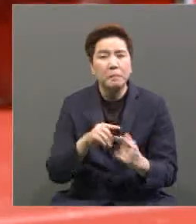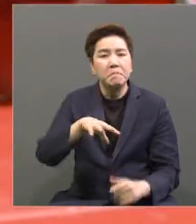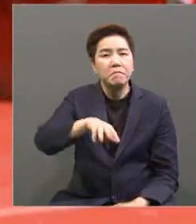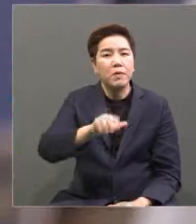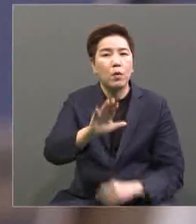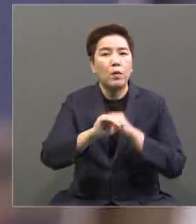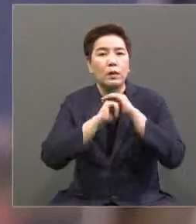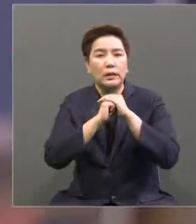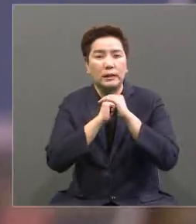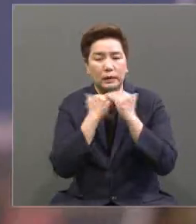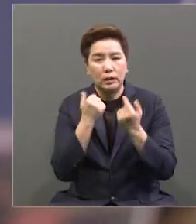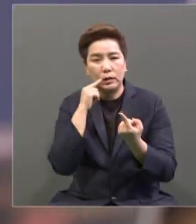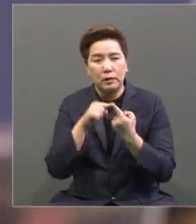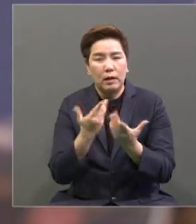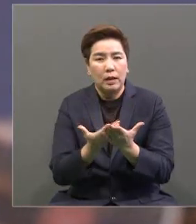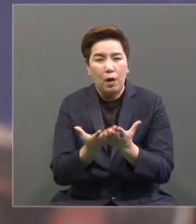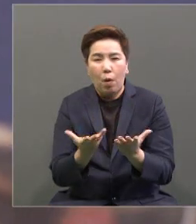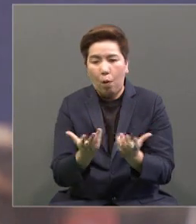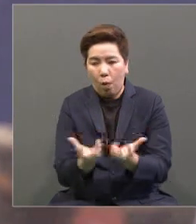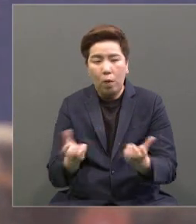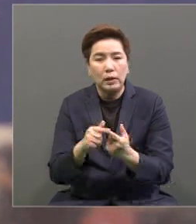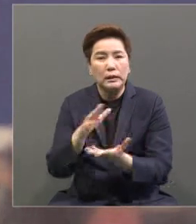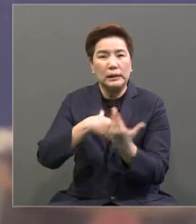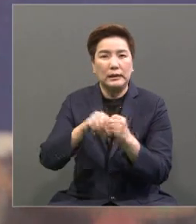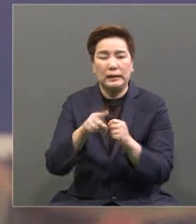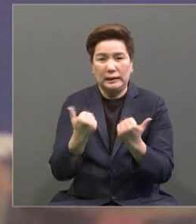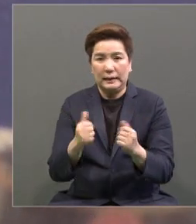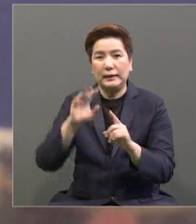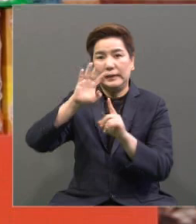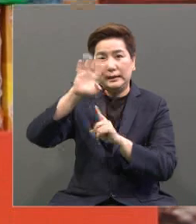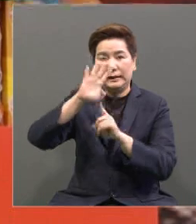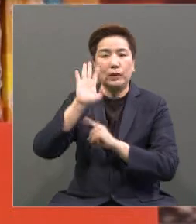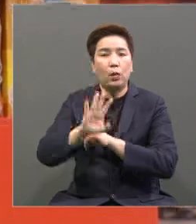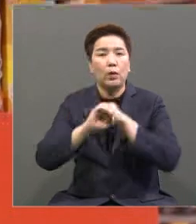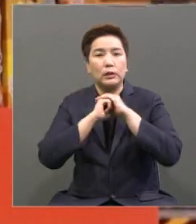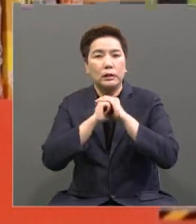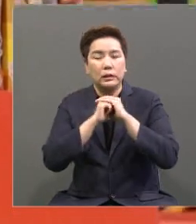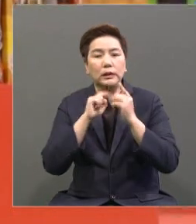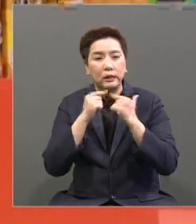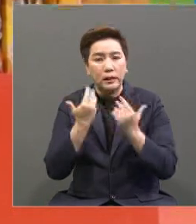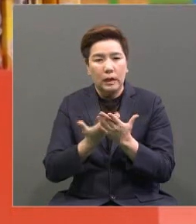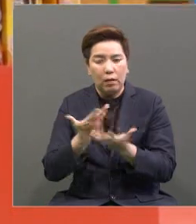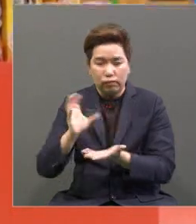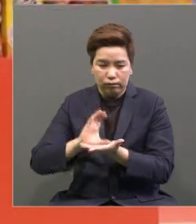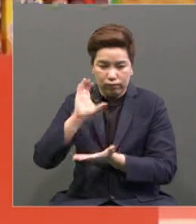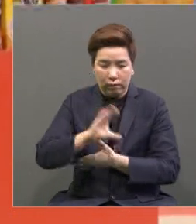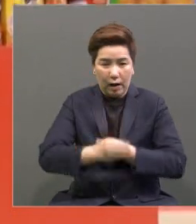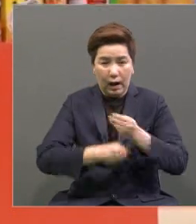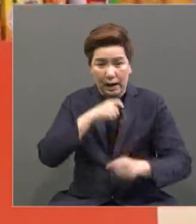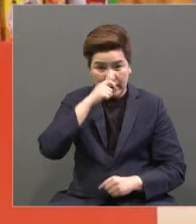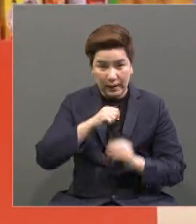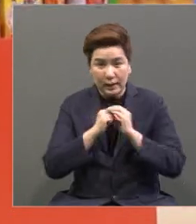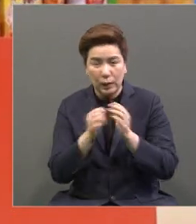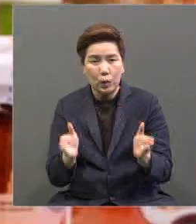เจ้อเจียงของจีนเนี่ยเขามีมูลค่าทางเศรษฐกิจใหญ่เป็นอันดับที่ 4ของจีนนะคะโดยมีมูลค่าการค้าไทยเจื้อ